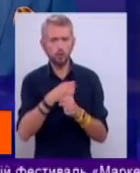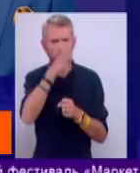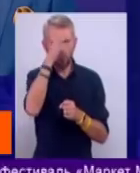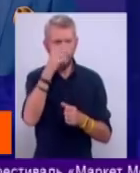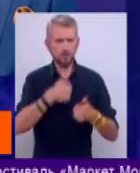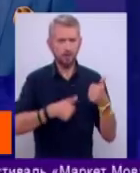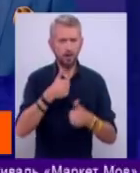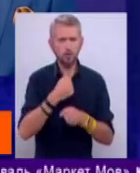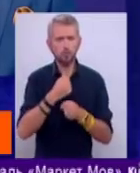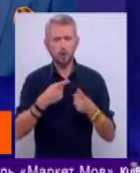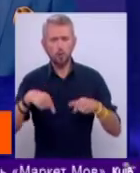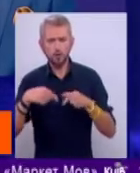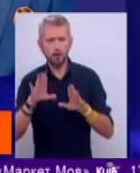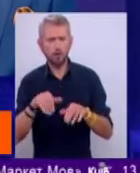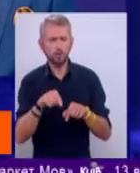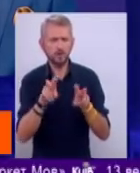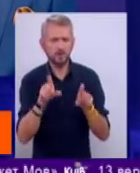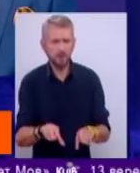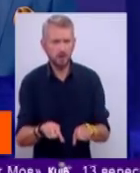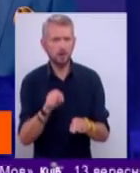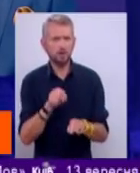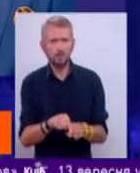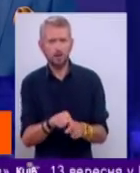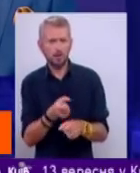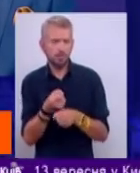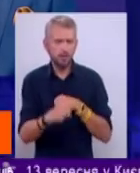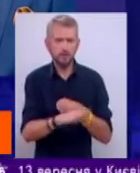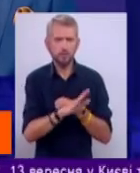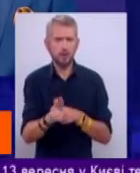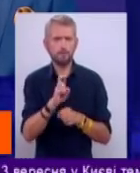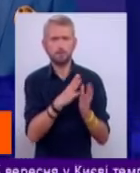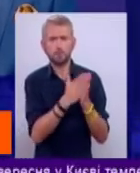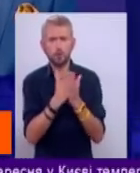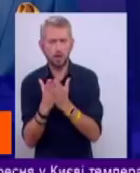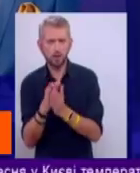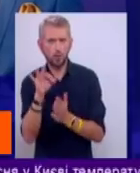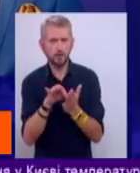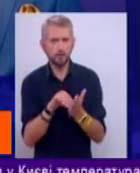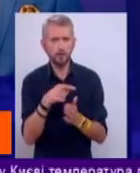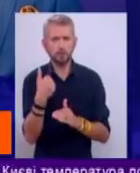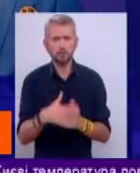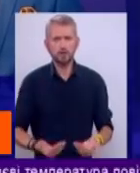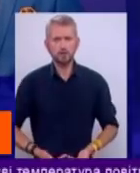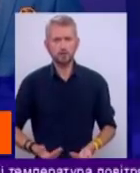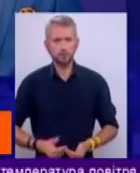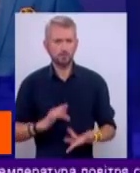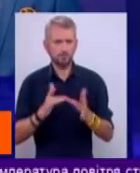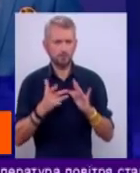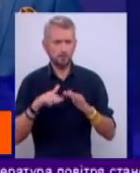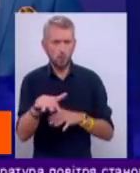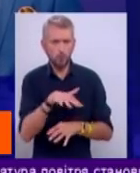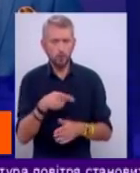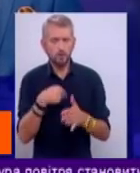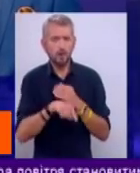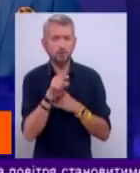гуртки, нехай вони сидять. Ви їх не заженете зараз просто в бібліотеки оцінками. Вони вже живуть в віртуальному просторі. Значить,